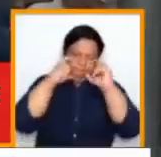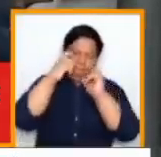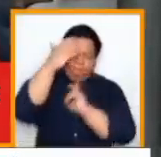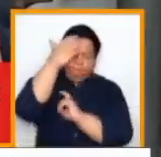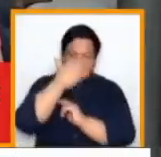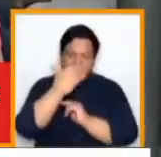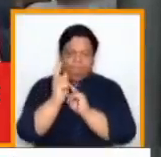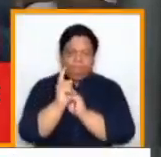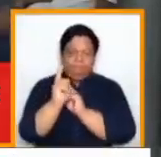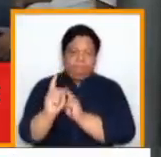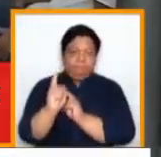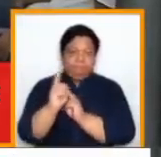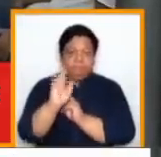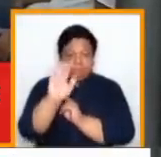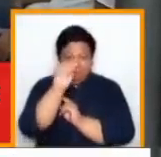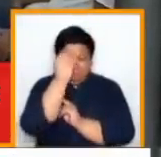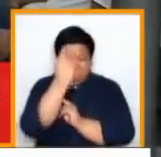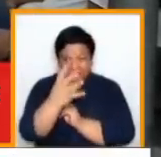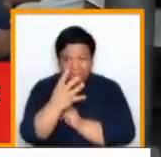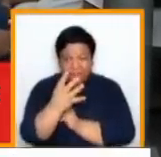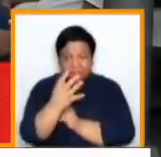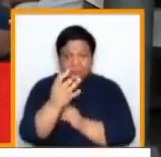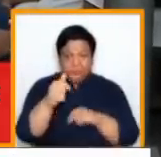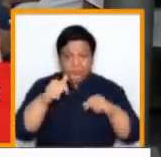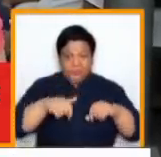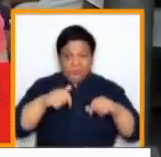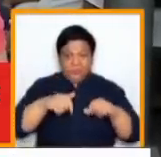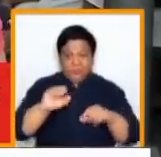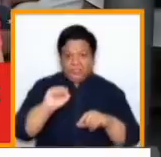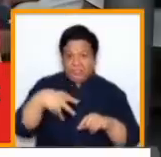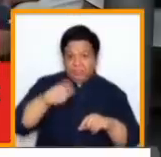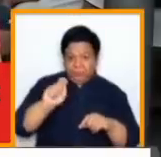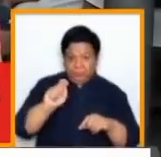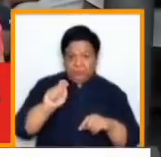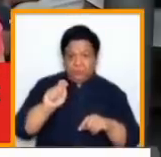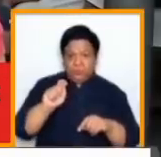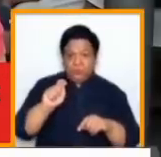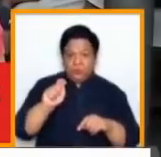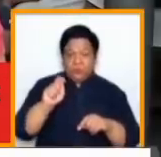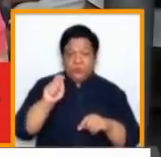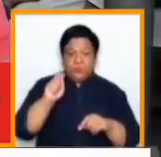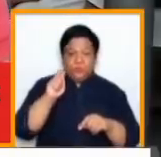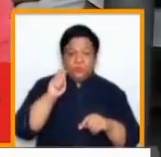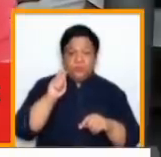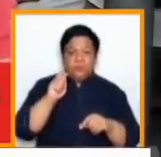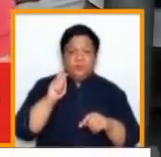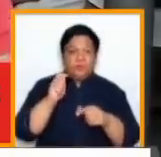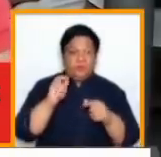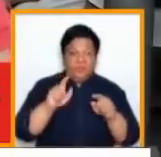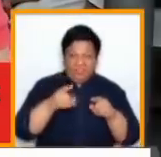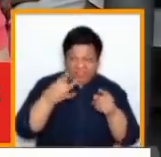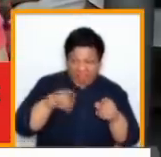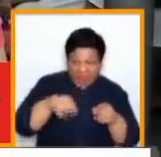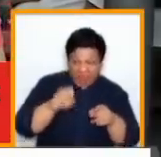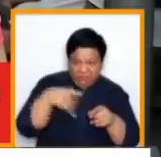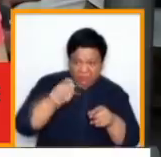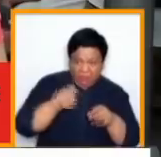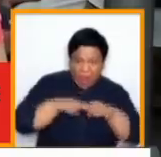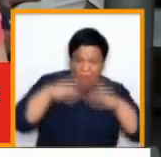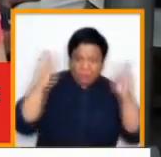din na hindi naman ngayong September lang yung voter registration. Open na siya a few months back. So ito yung sana iniiwasan natin yung